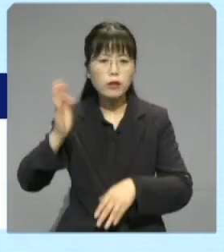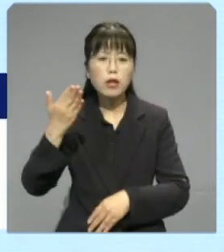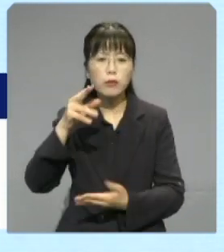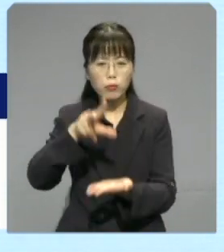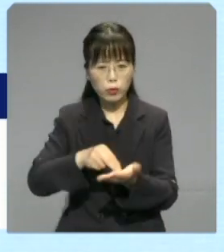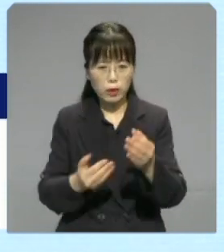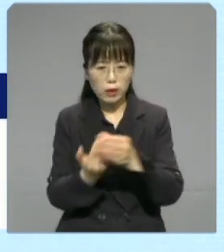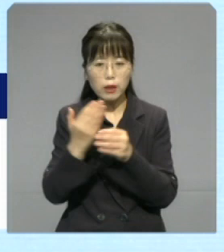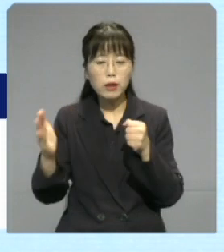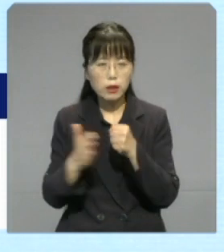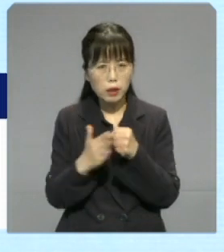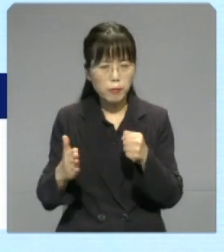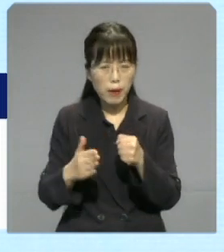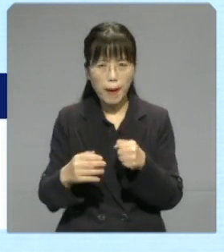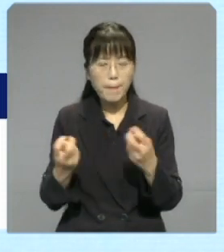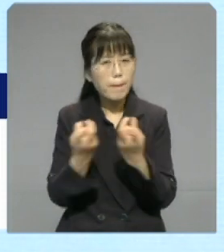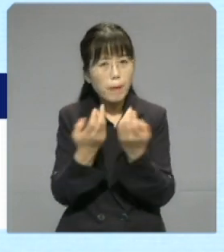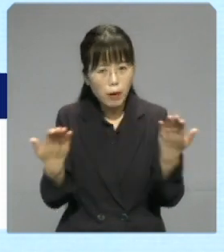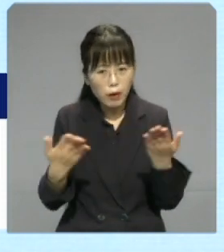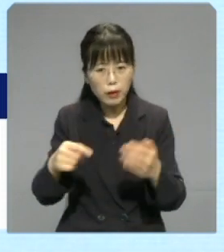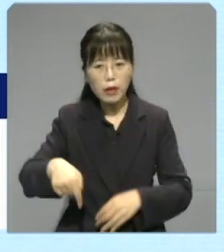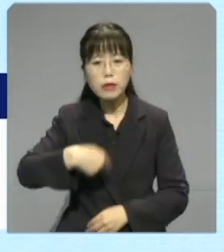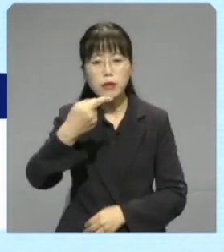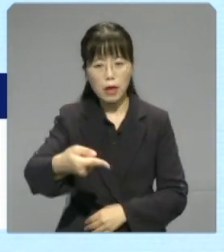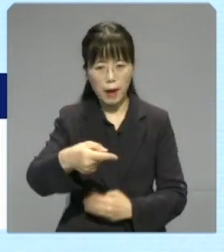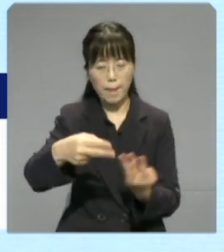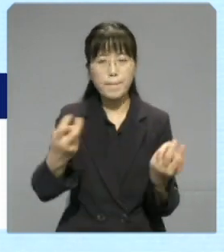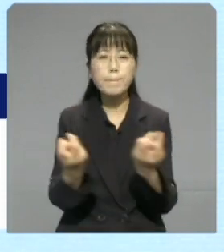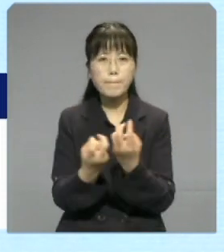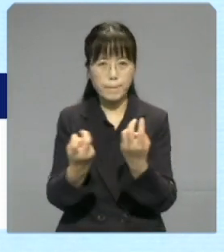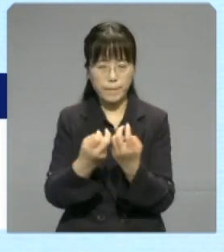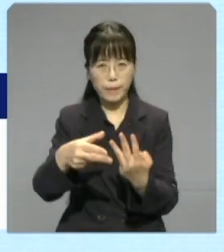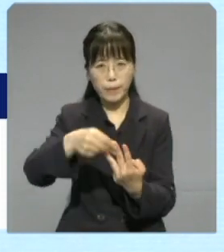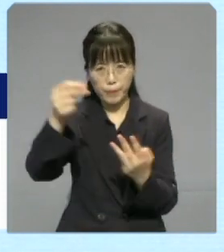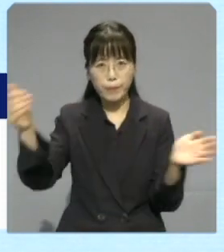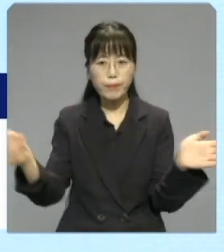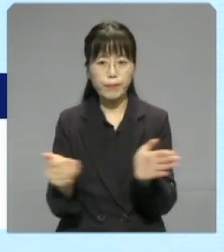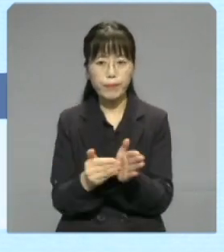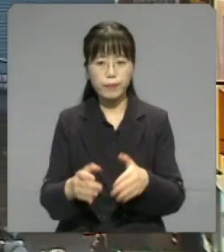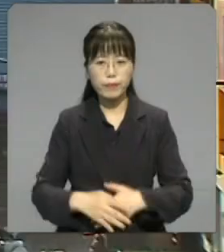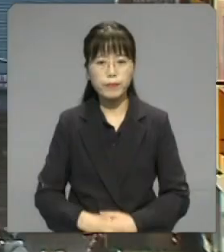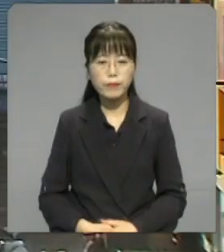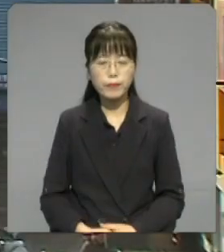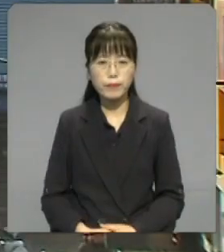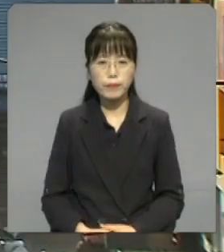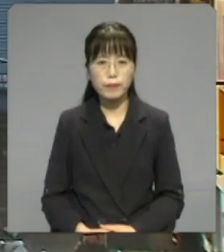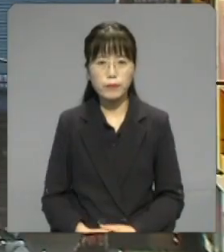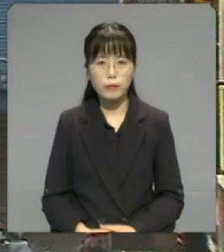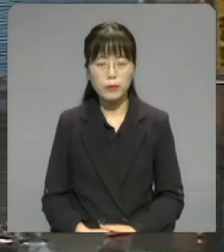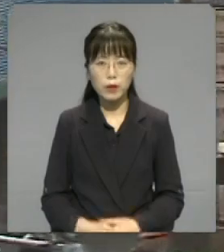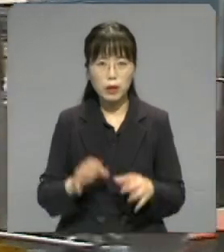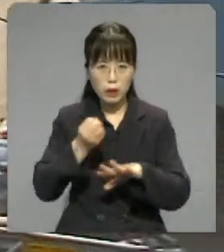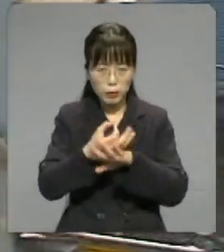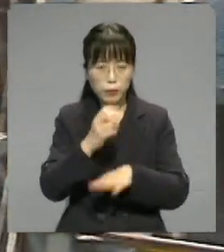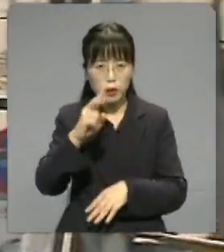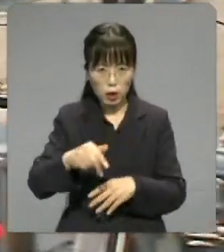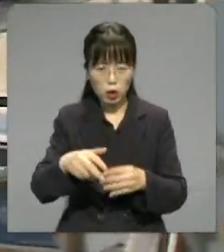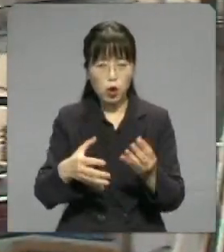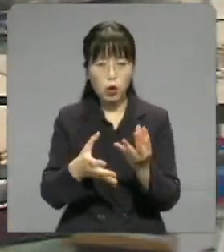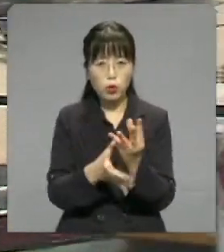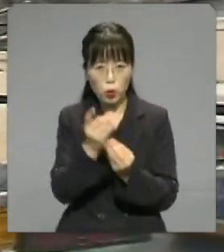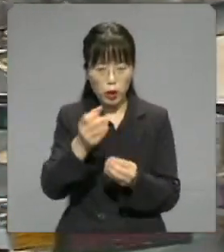되는 문제가 생기기 때문에 그래 궁여지책으로 그 차선책을 선택했습니다 금정역 통합